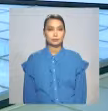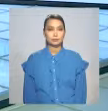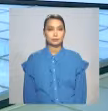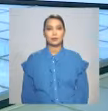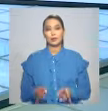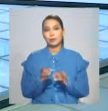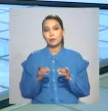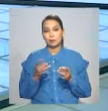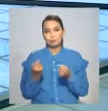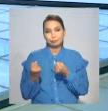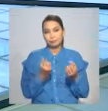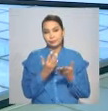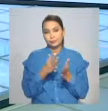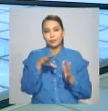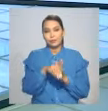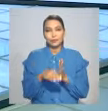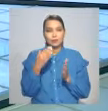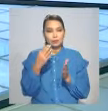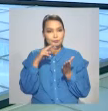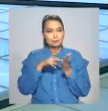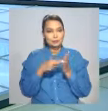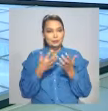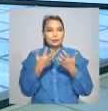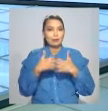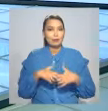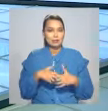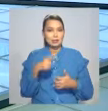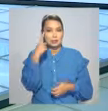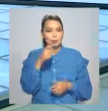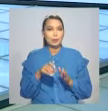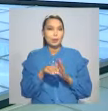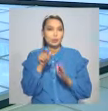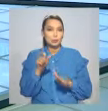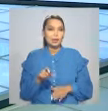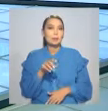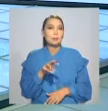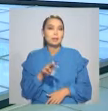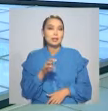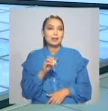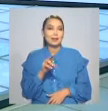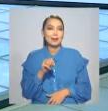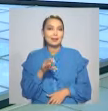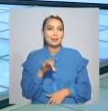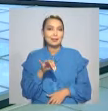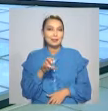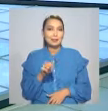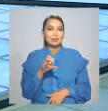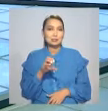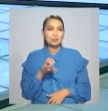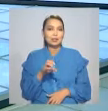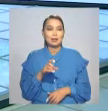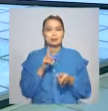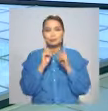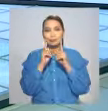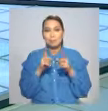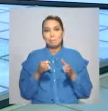В регионах тормозят внедрение отраслевой цифровизации, заявила депутат Мажилиса Екатерина Смышляева на заседании Комитета партийного